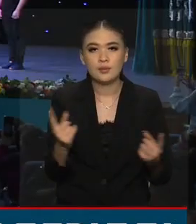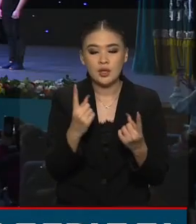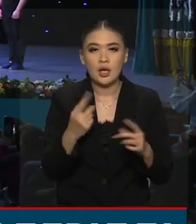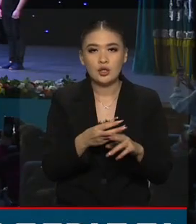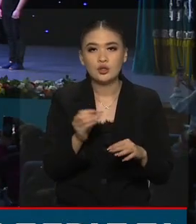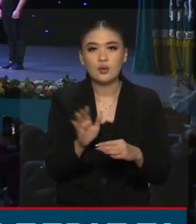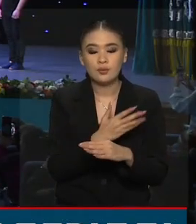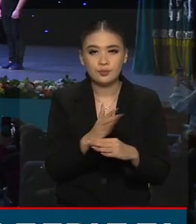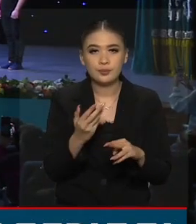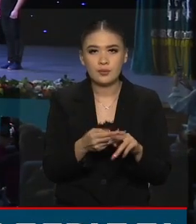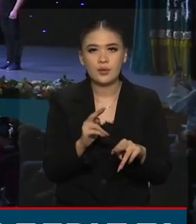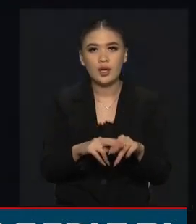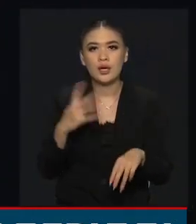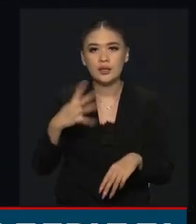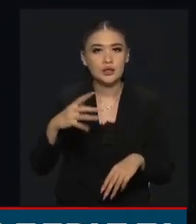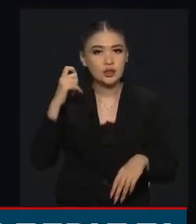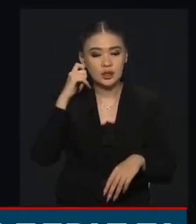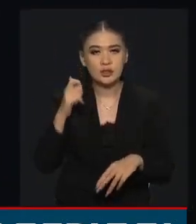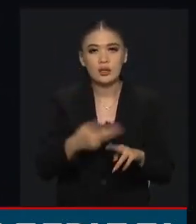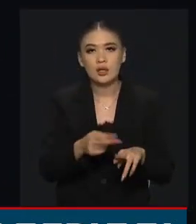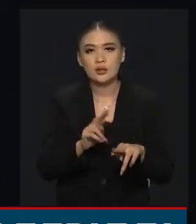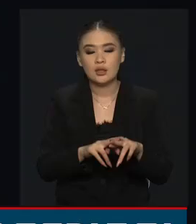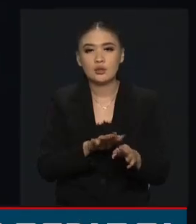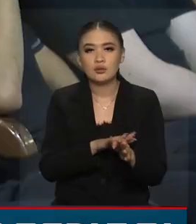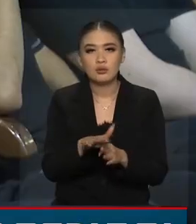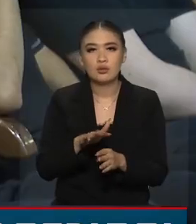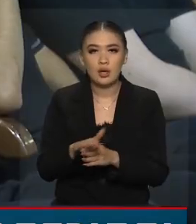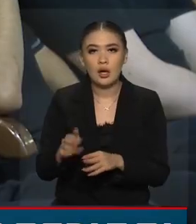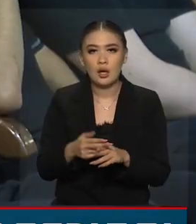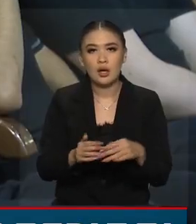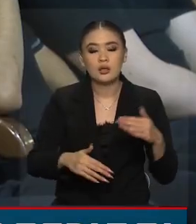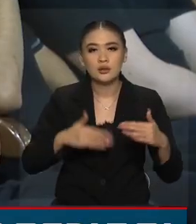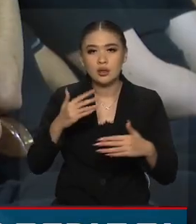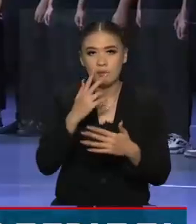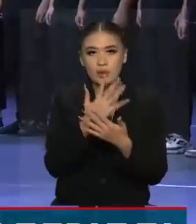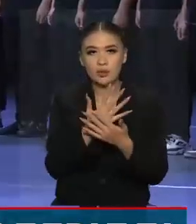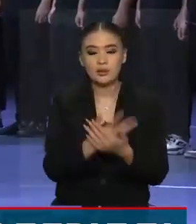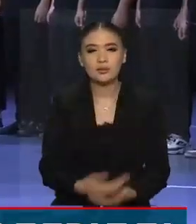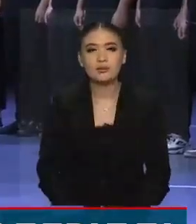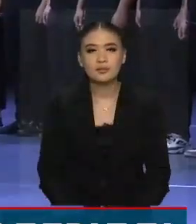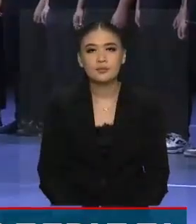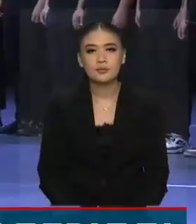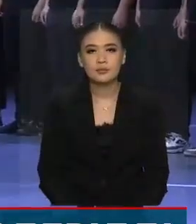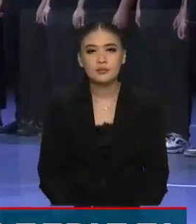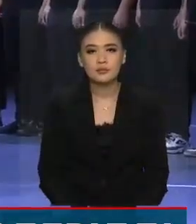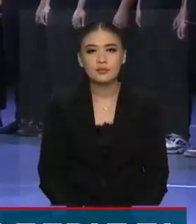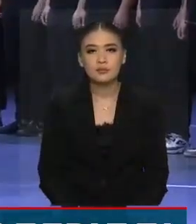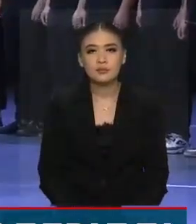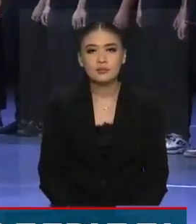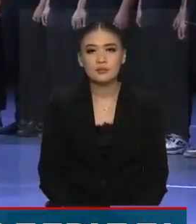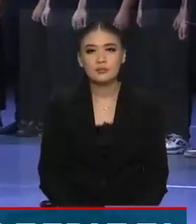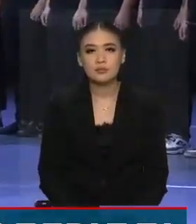бөлек салтанатты шара барысында 40 жас сарбаз сапын толықтырып алдыңғы буынның аманатын алды. Еңбекші еліміздің